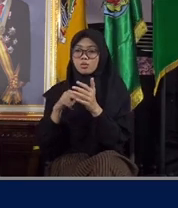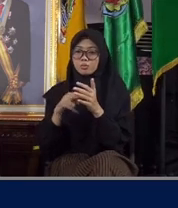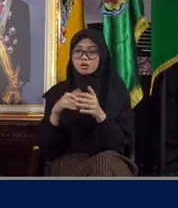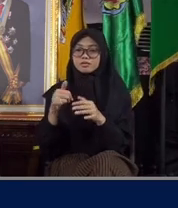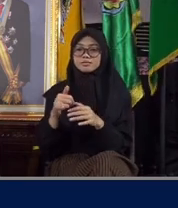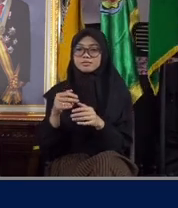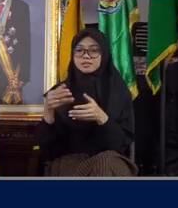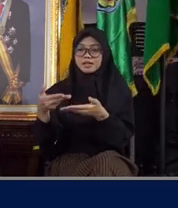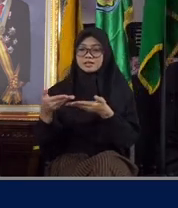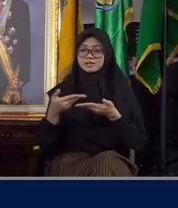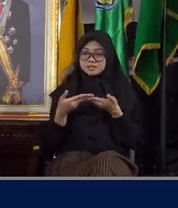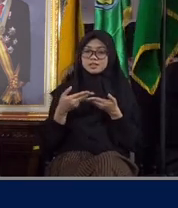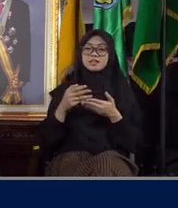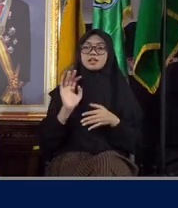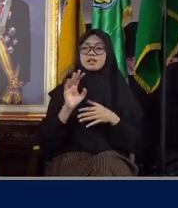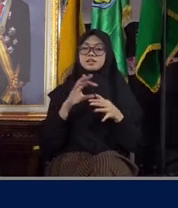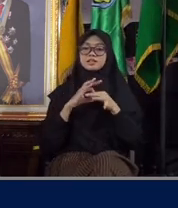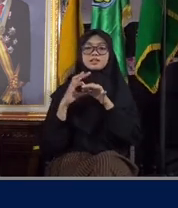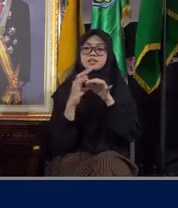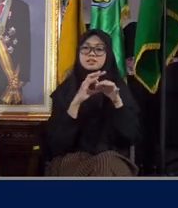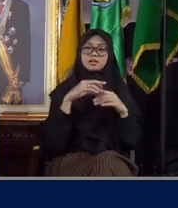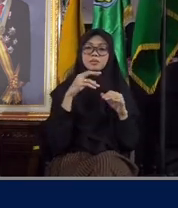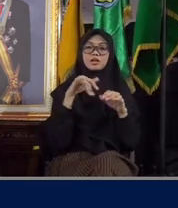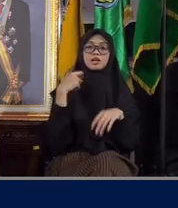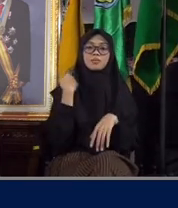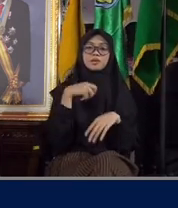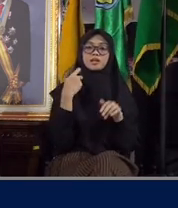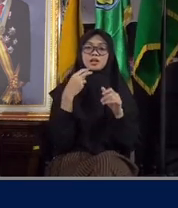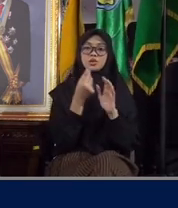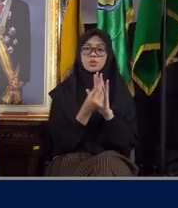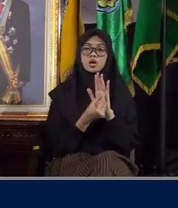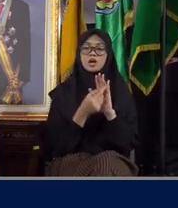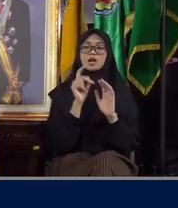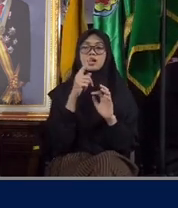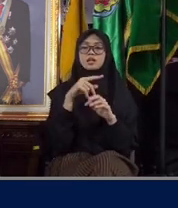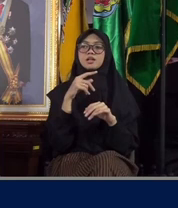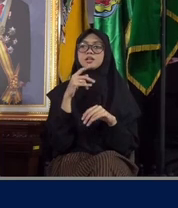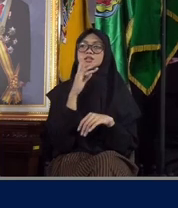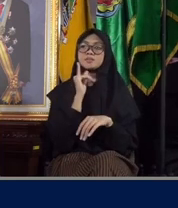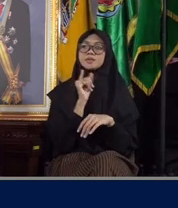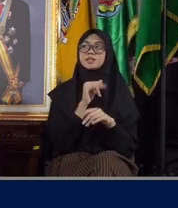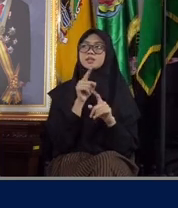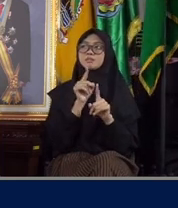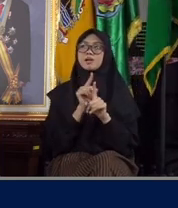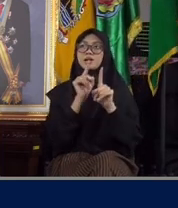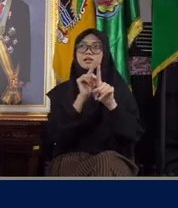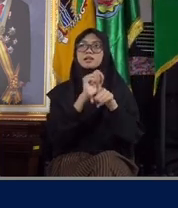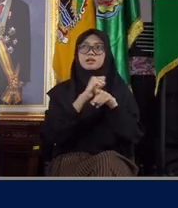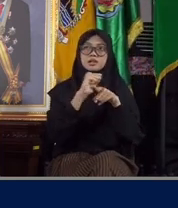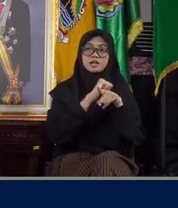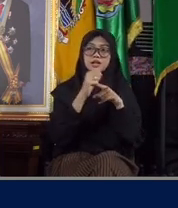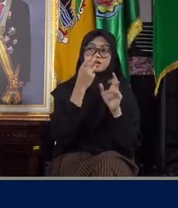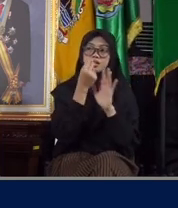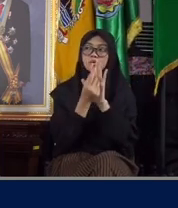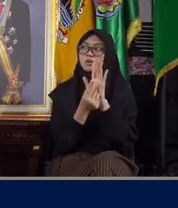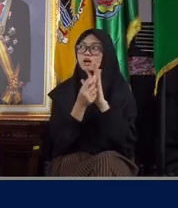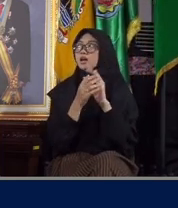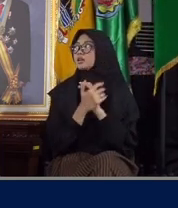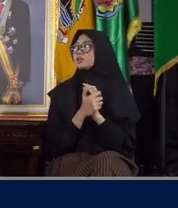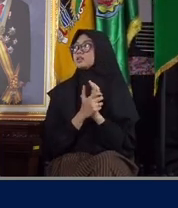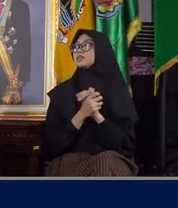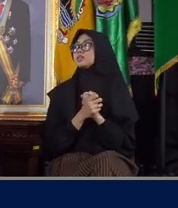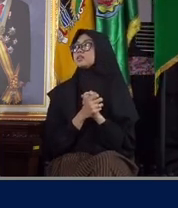ajak dengan Bappenas dan kementerian keuangan agar ada financial re-engineering er ojo-ojo